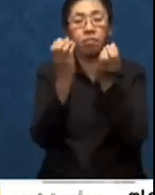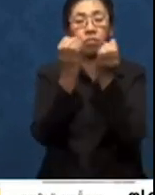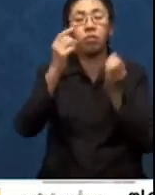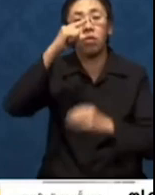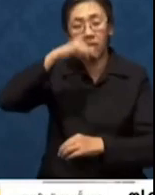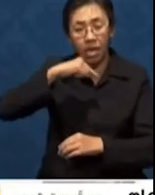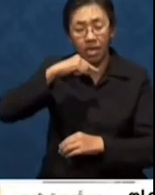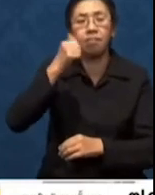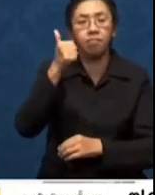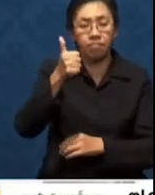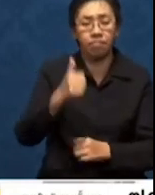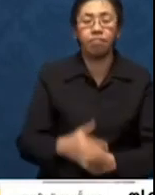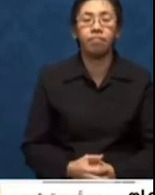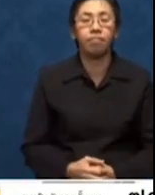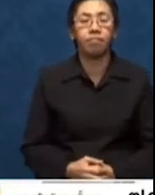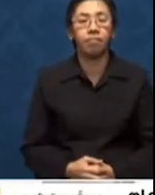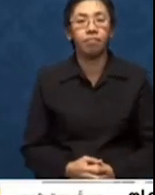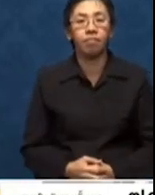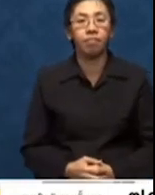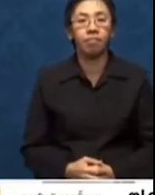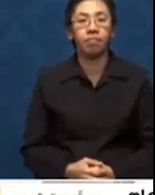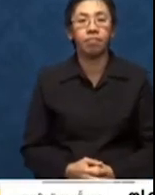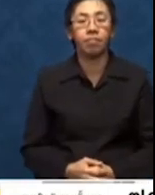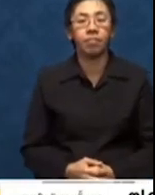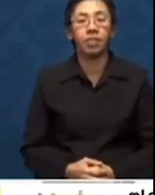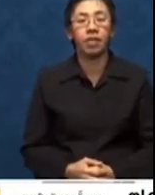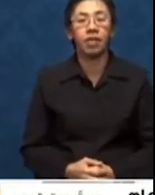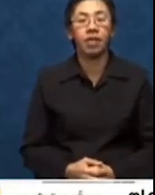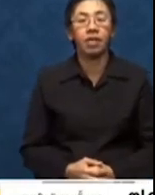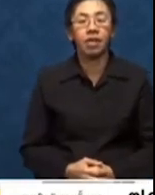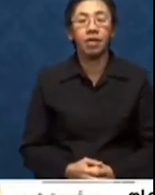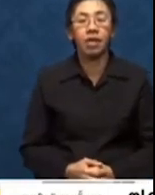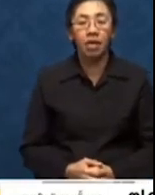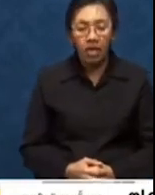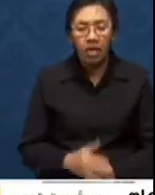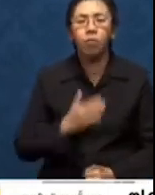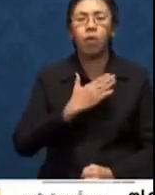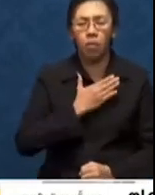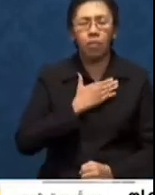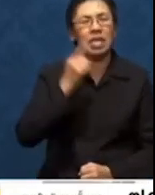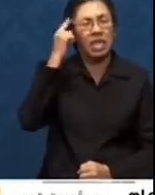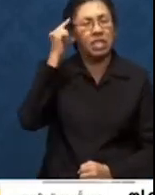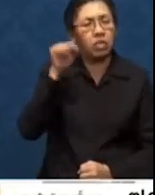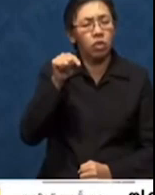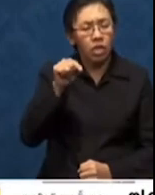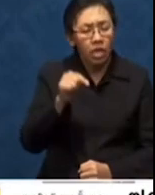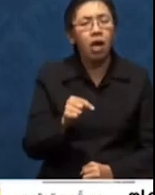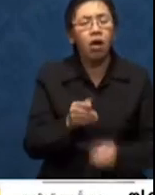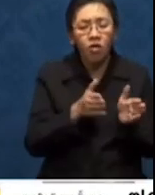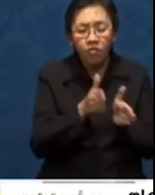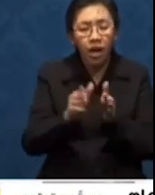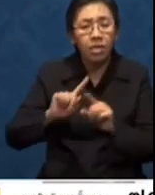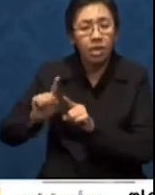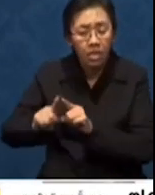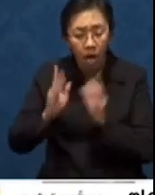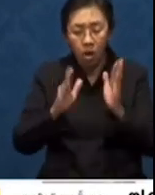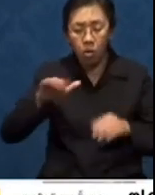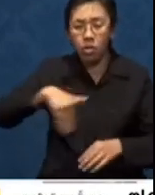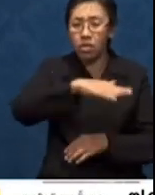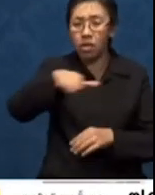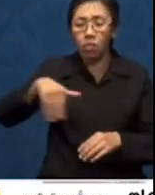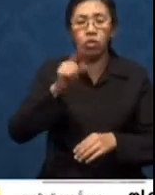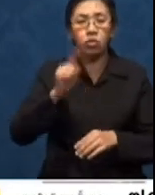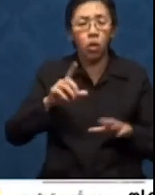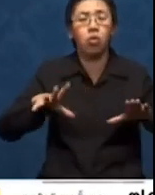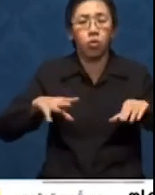ณาจักรไทยได้นี่คือหลักการที่ผมคิดว่าทุกฝ่ายทุกคนต้องยอมรับร่